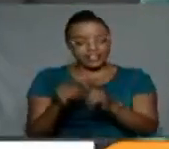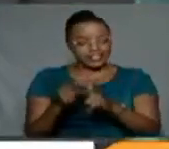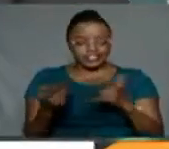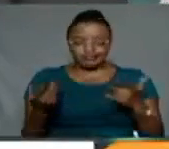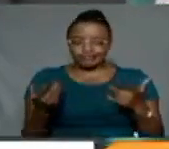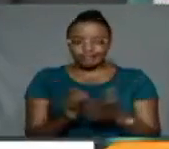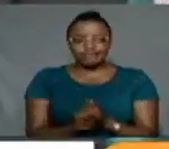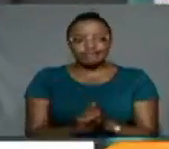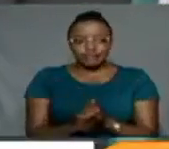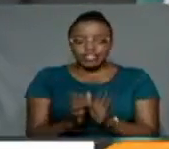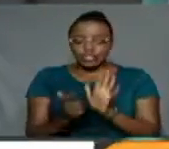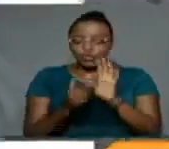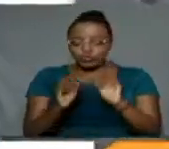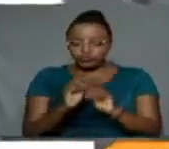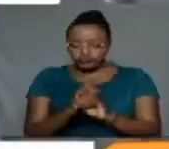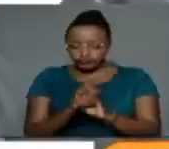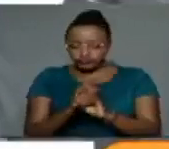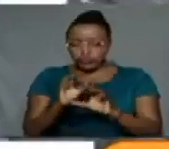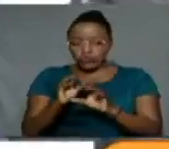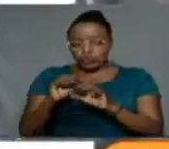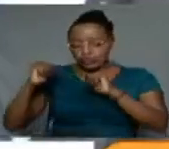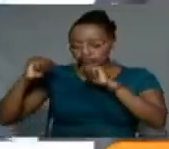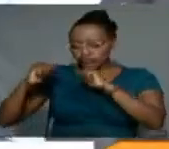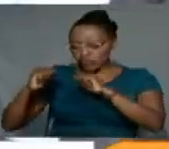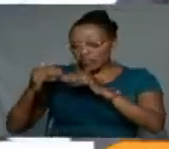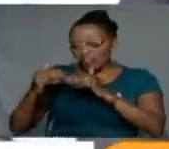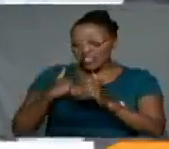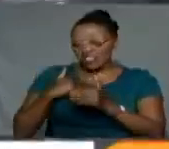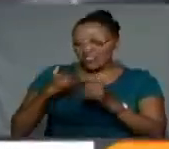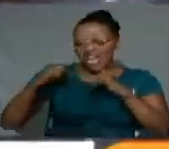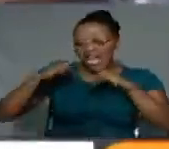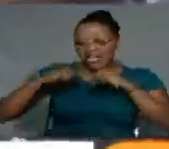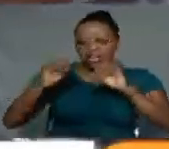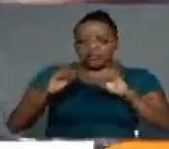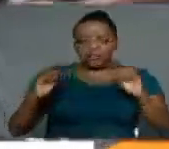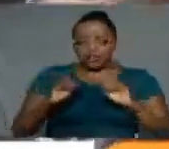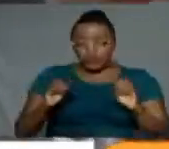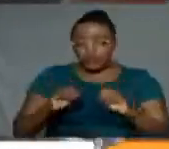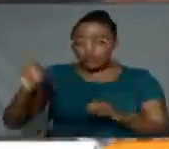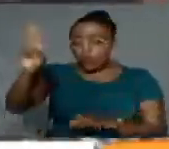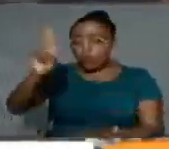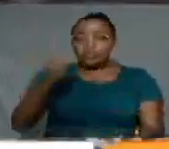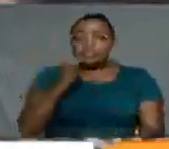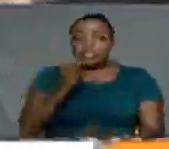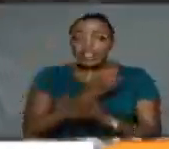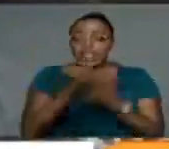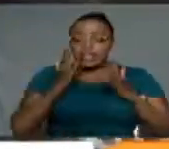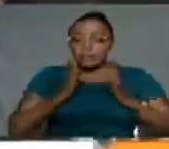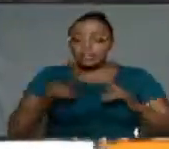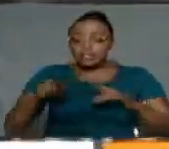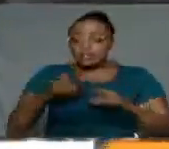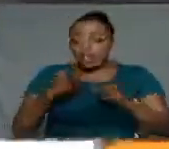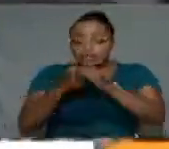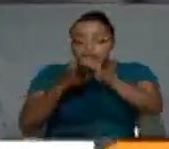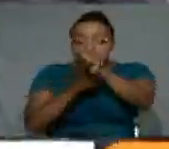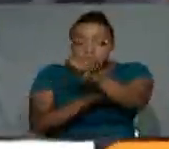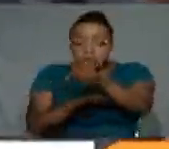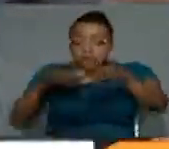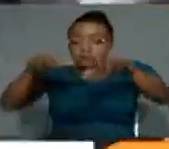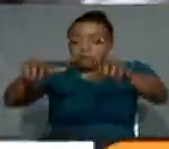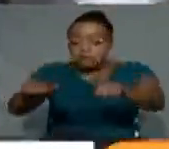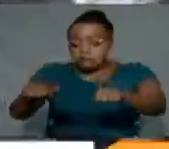Na kama dhihirisho la usuhuba wake na naibu wake Ruto kuyumba, kwa mara nyingine Kenyatta amesema hana yeyote anayempigia debe kumrithi ikulu